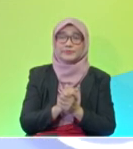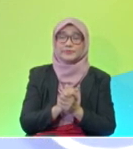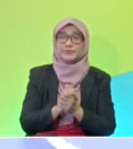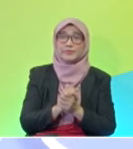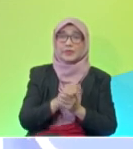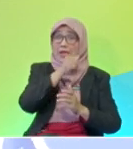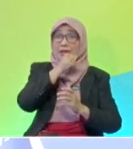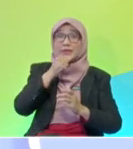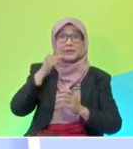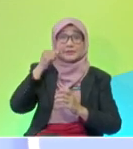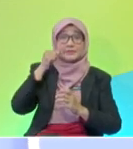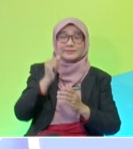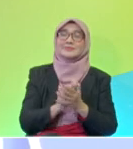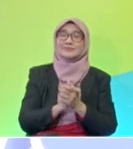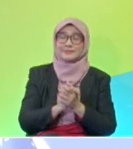silakan